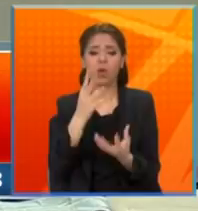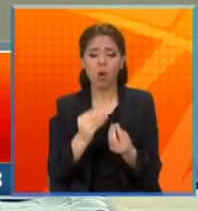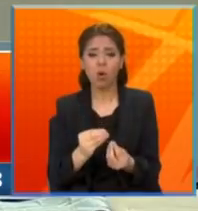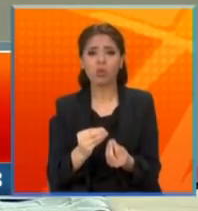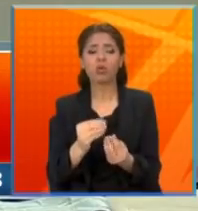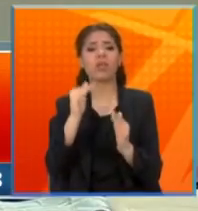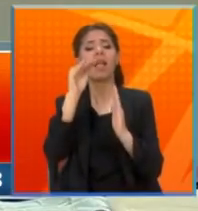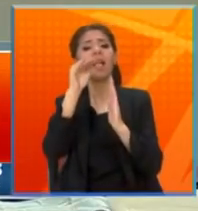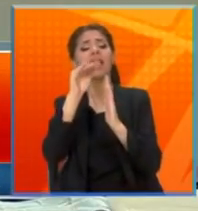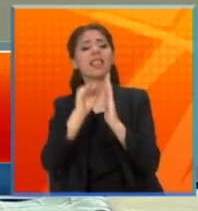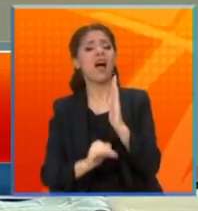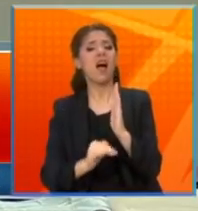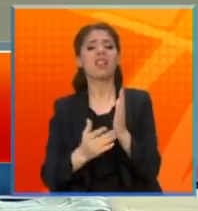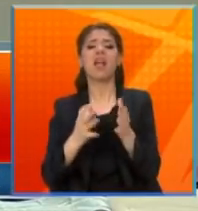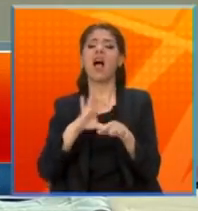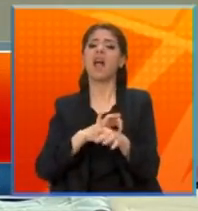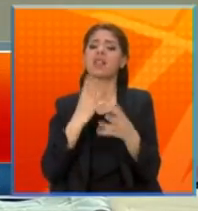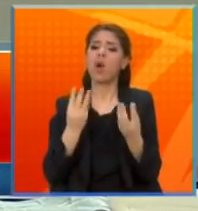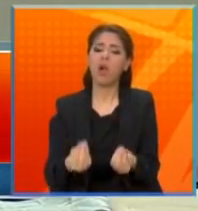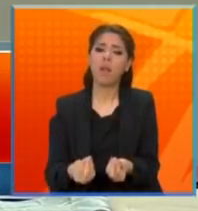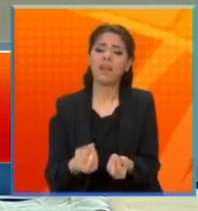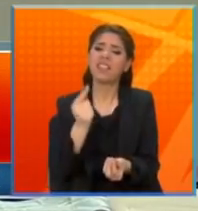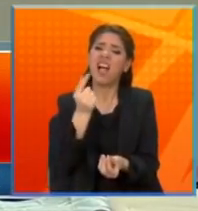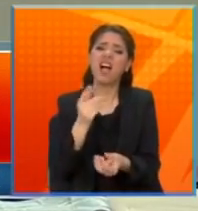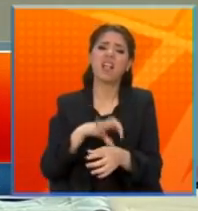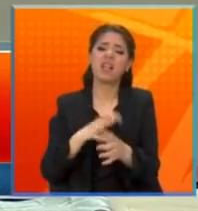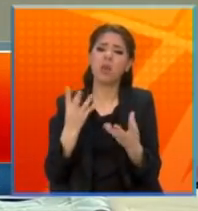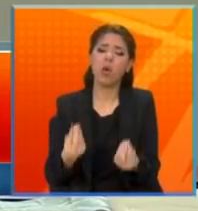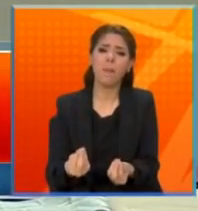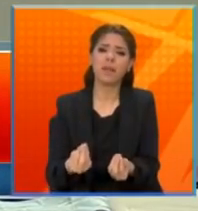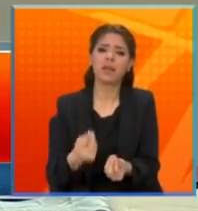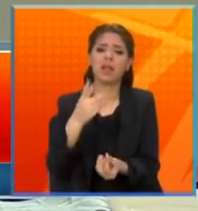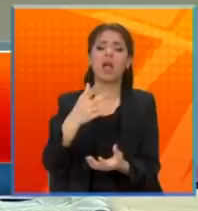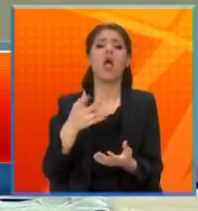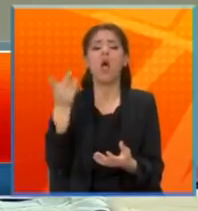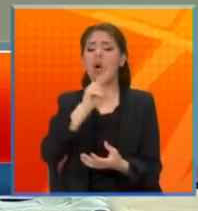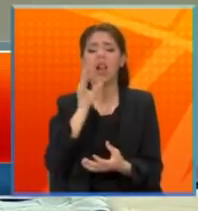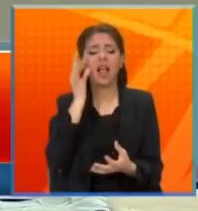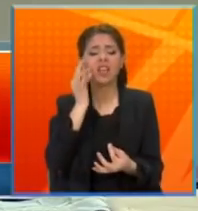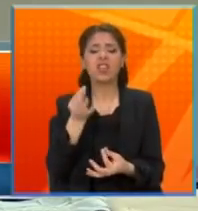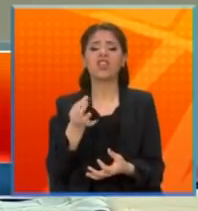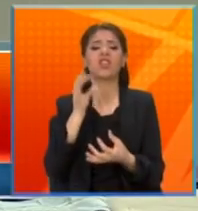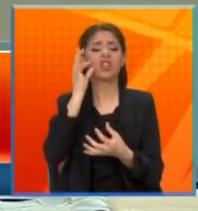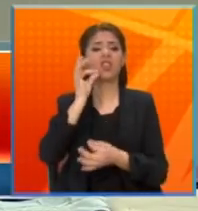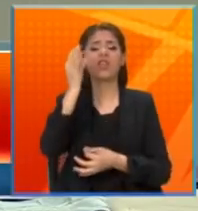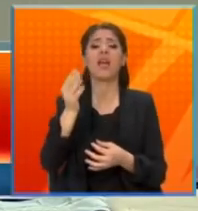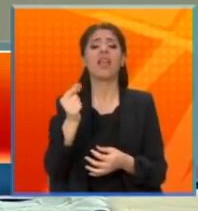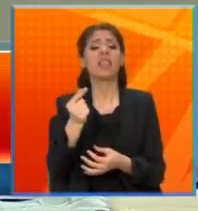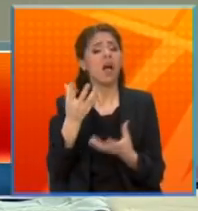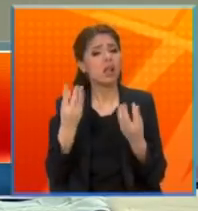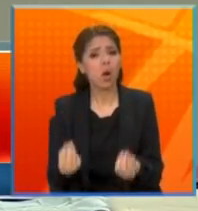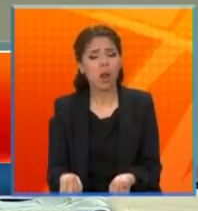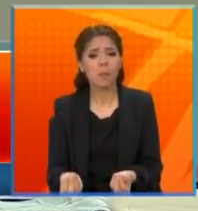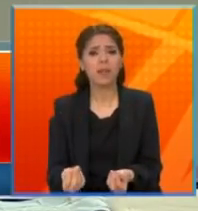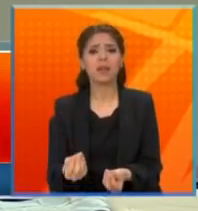çok daha az hastamız olacaktı. Aramızdan ayrılanların sayısı çok daha az olacaktı. Ama ta